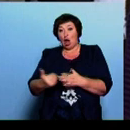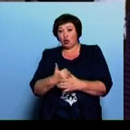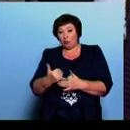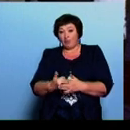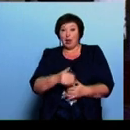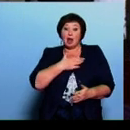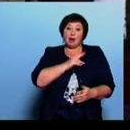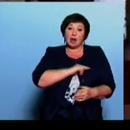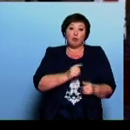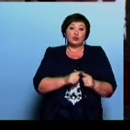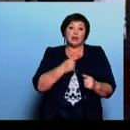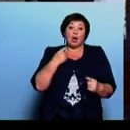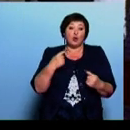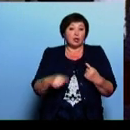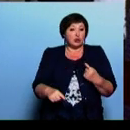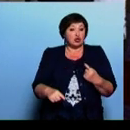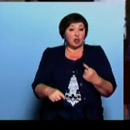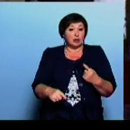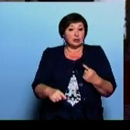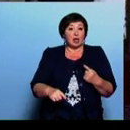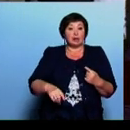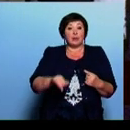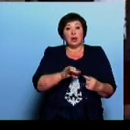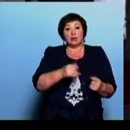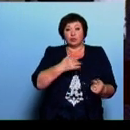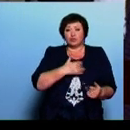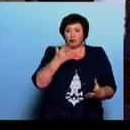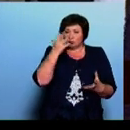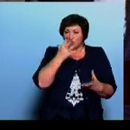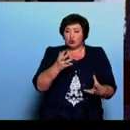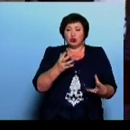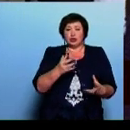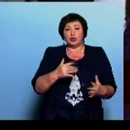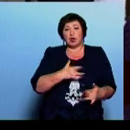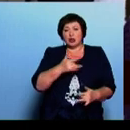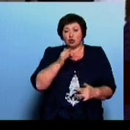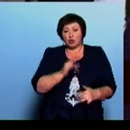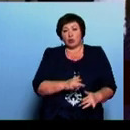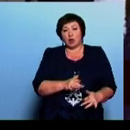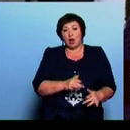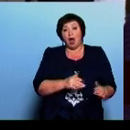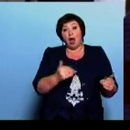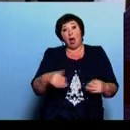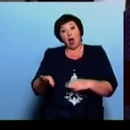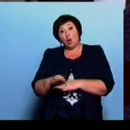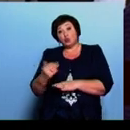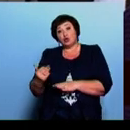очень сильно отличаются. То есть у меня такие они академические, строгие, может, сухие с какой-то стороны. А мои супруги и